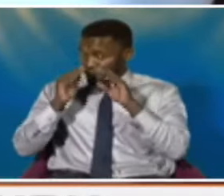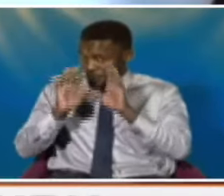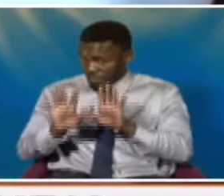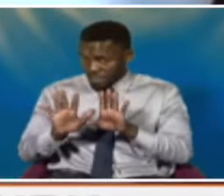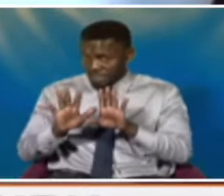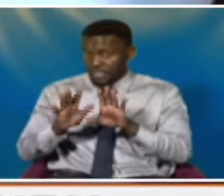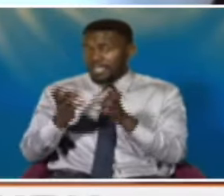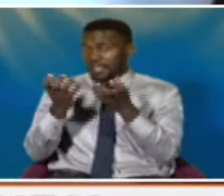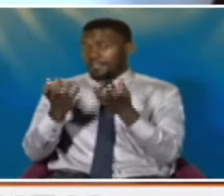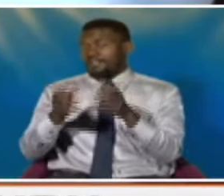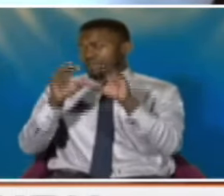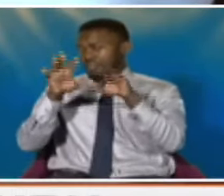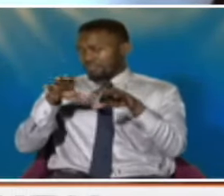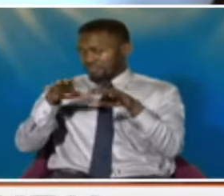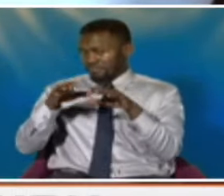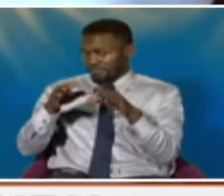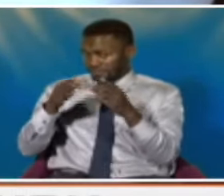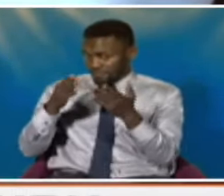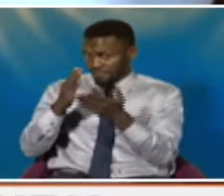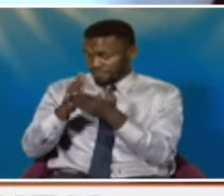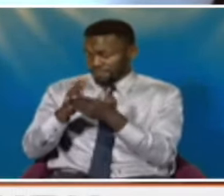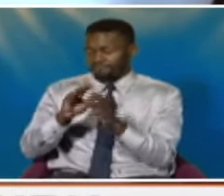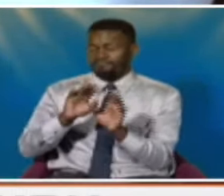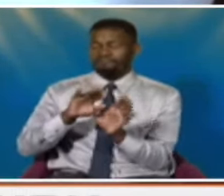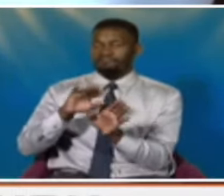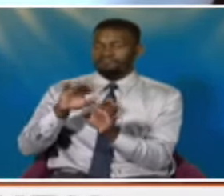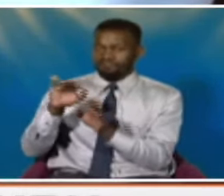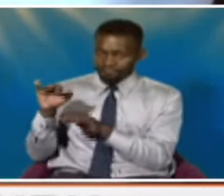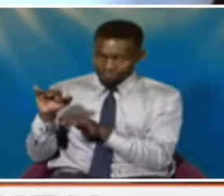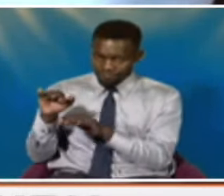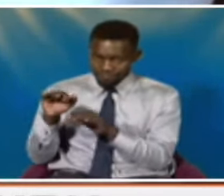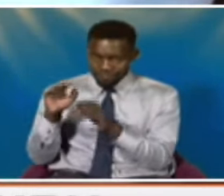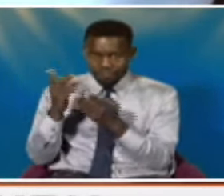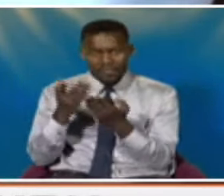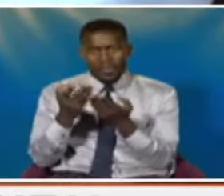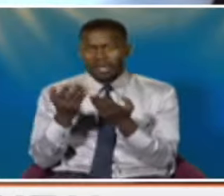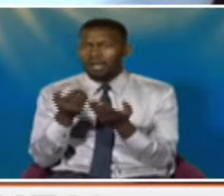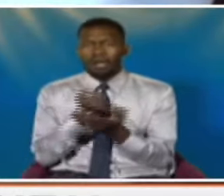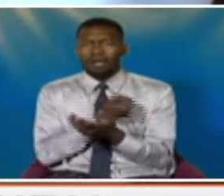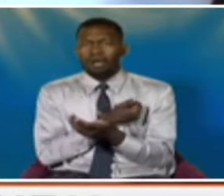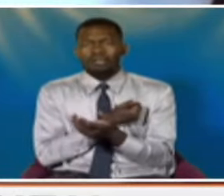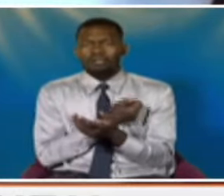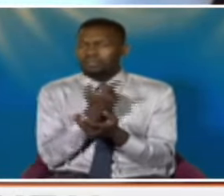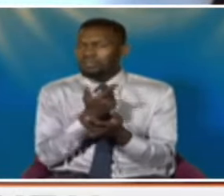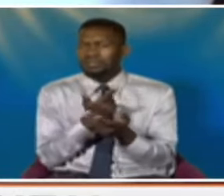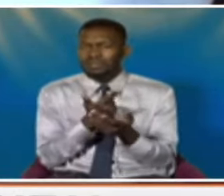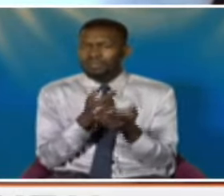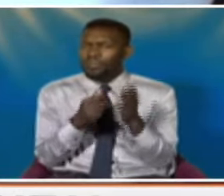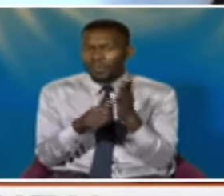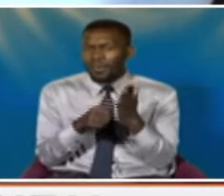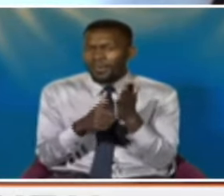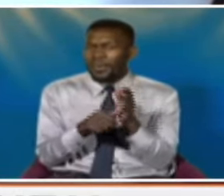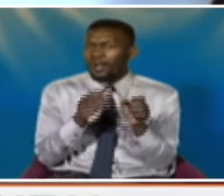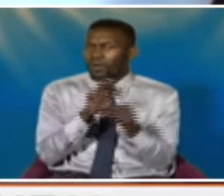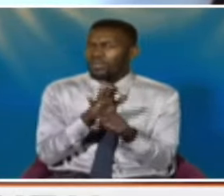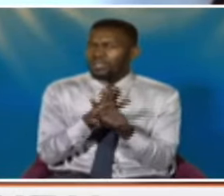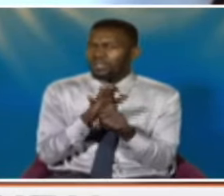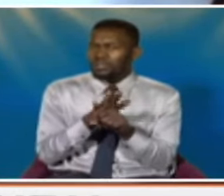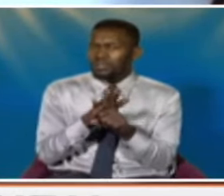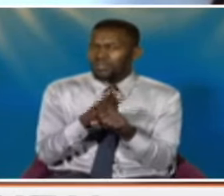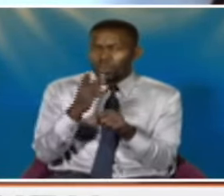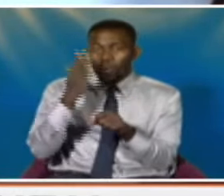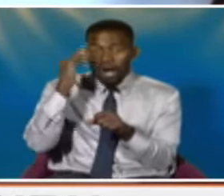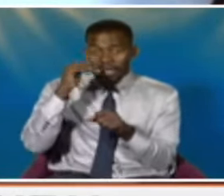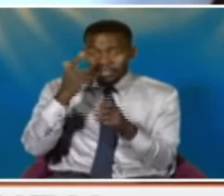floods, tumeona wasichana wakipata zile rashes sababu ya kutumia pads ambazo the reusable pads that